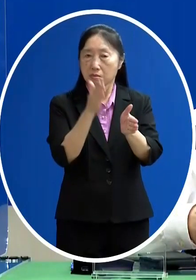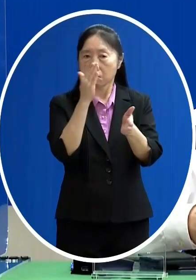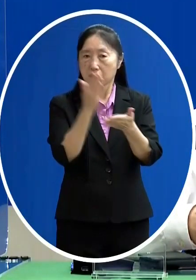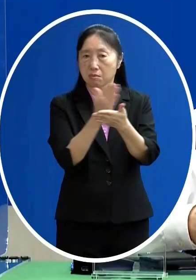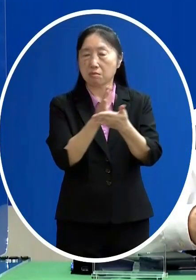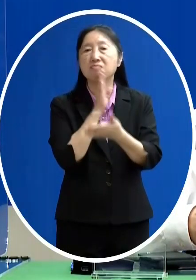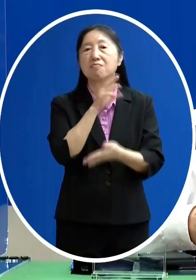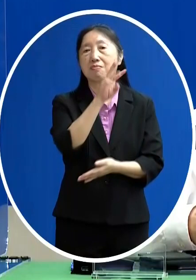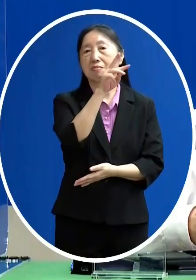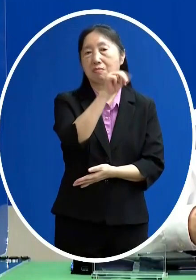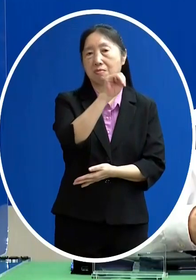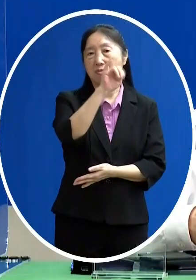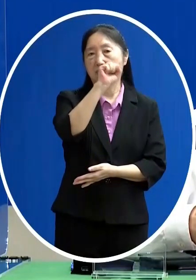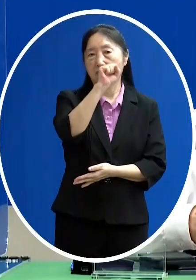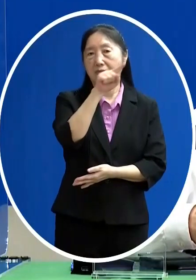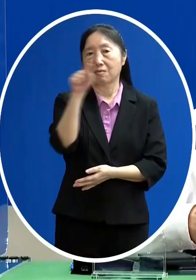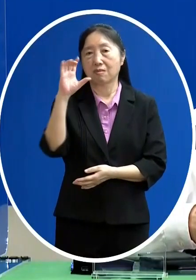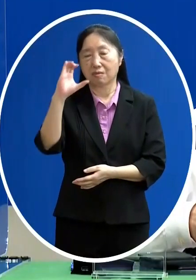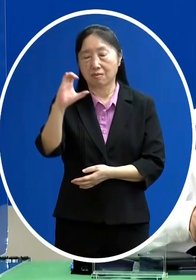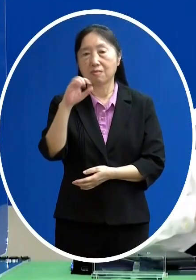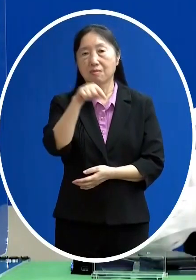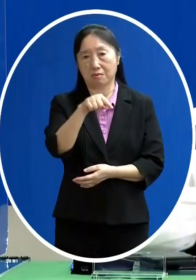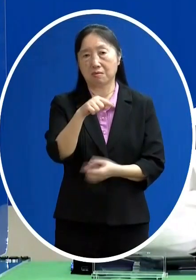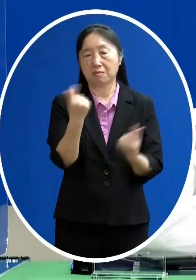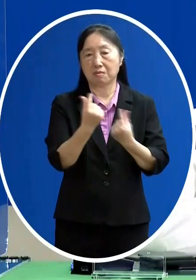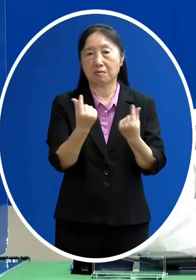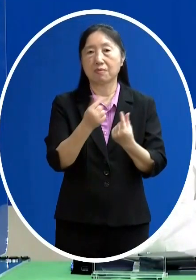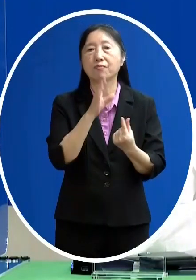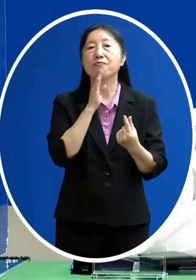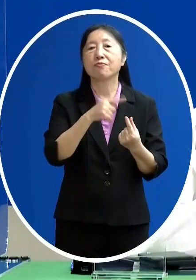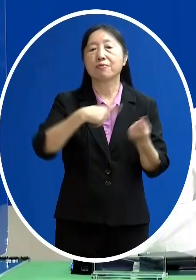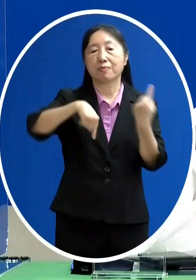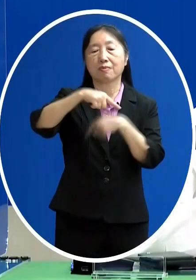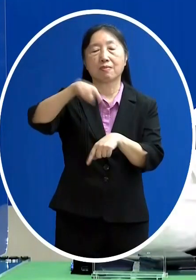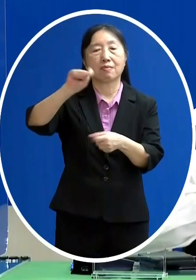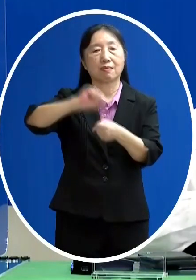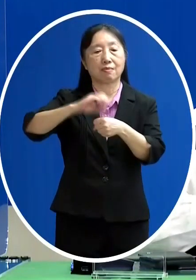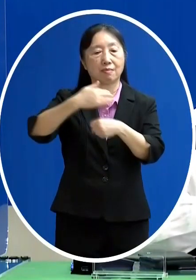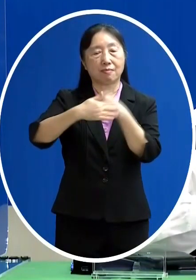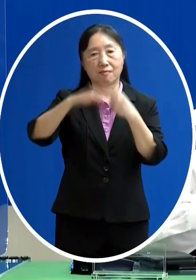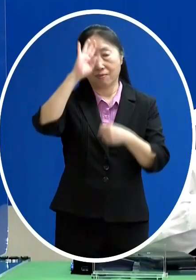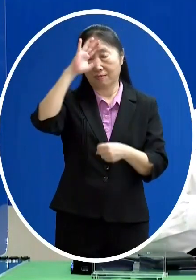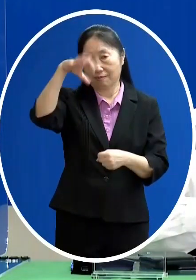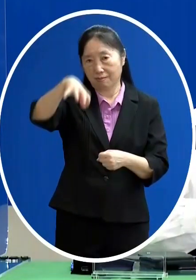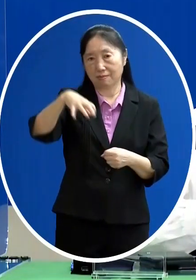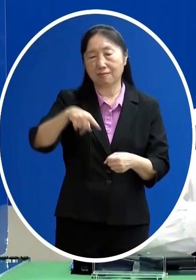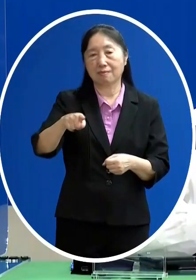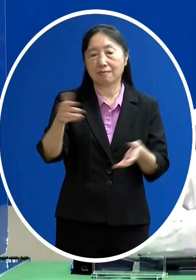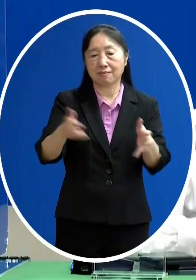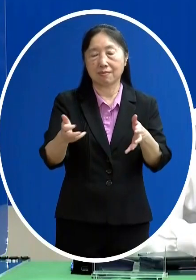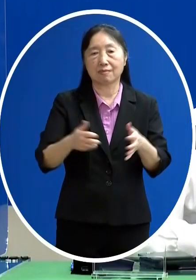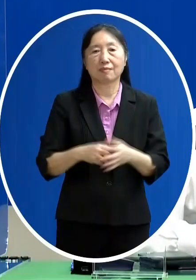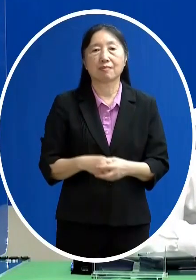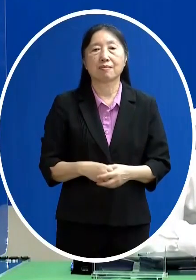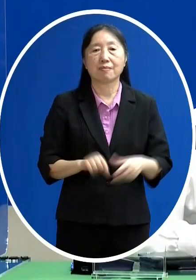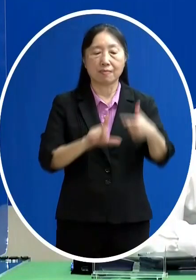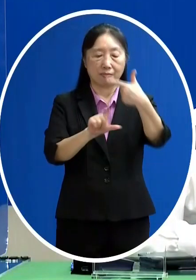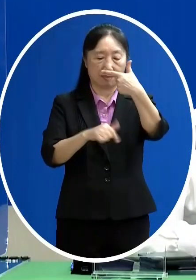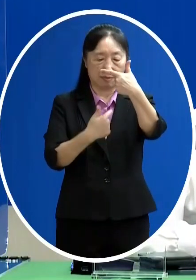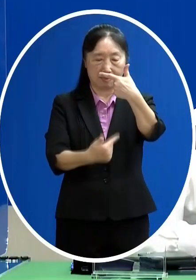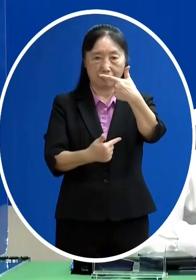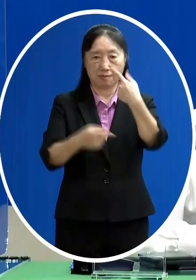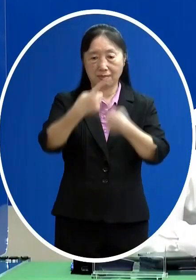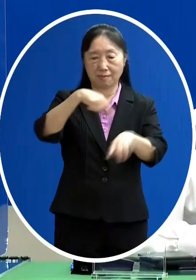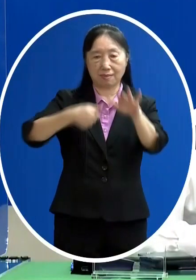有密西西比的一个并发症那转入儿童的加护病房来继续治疗，那使用了这个6月6号